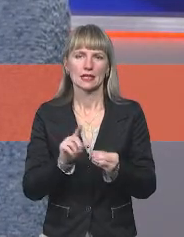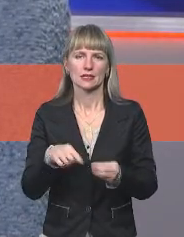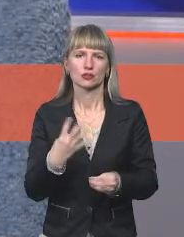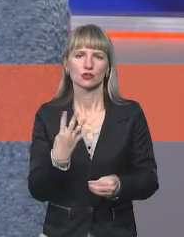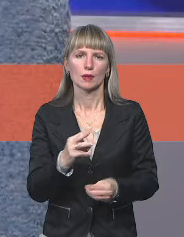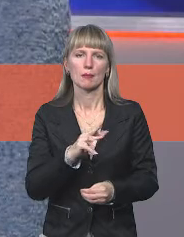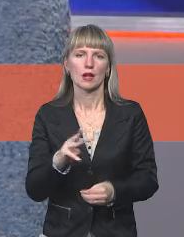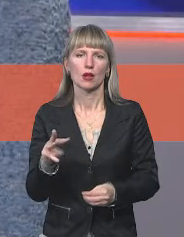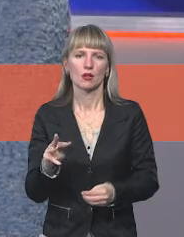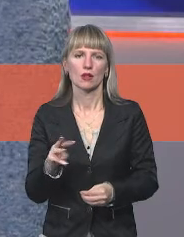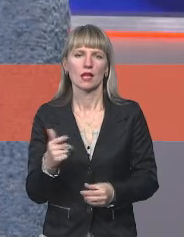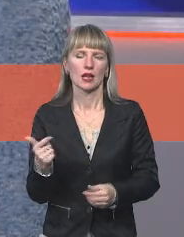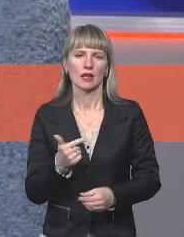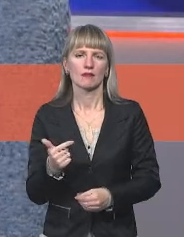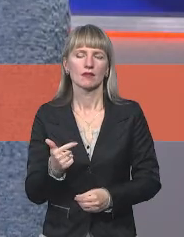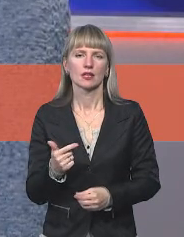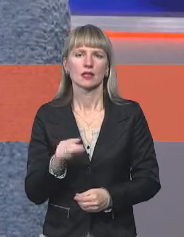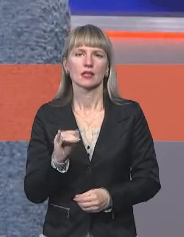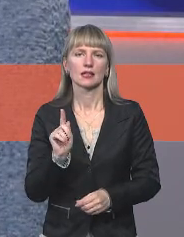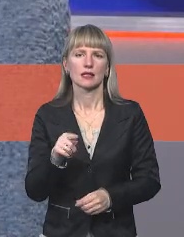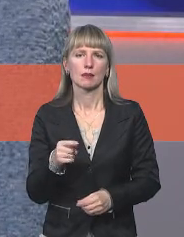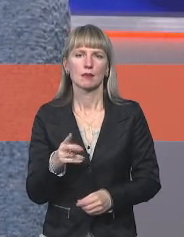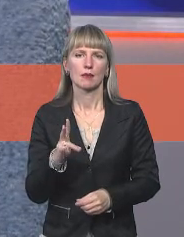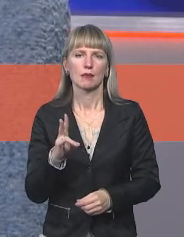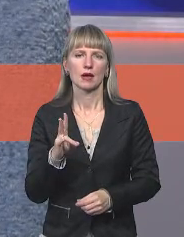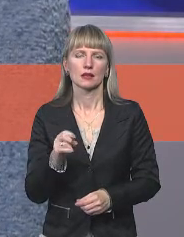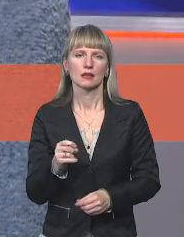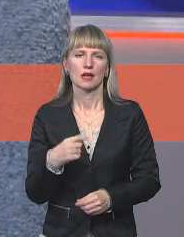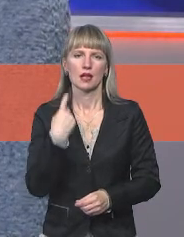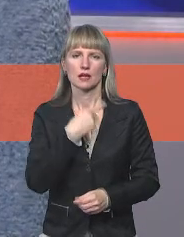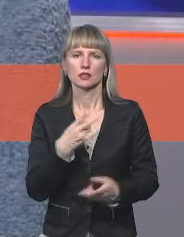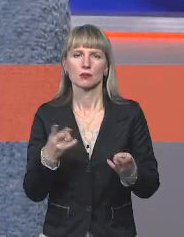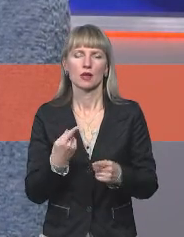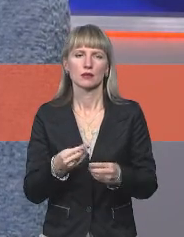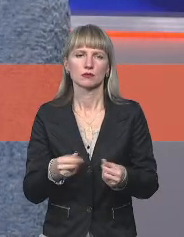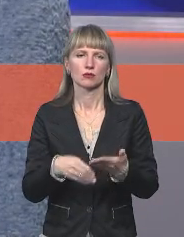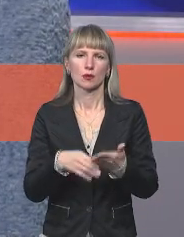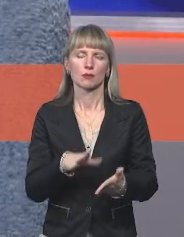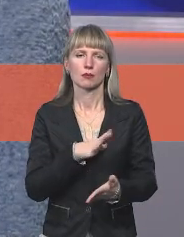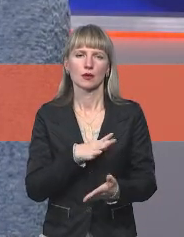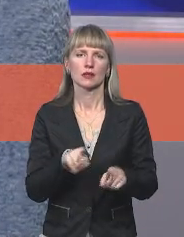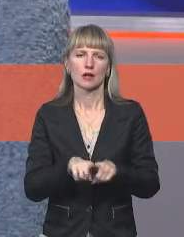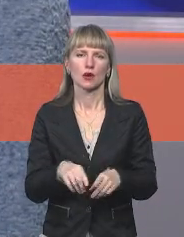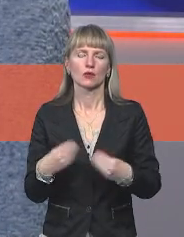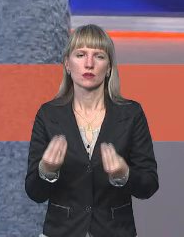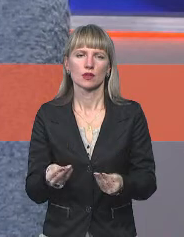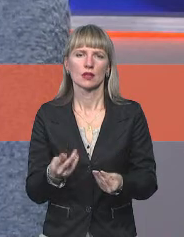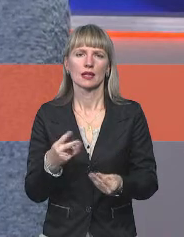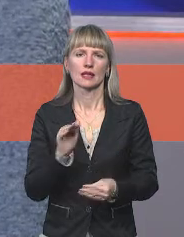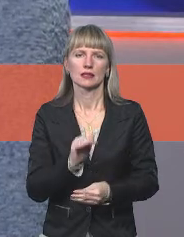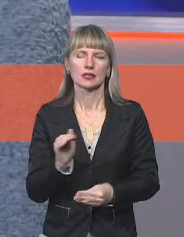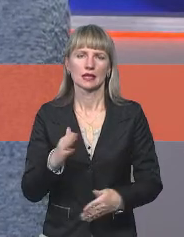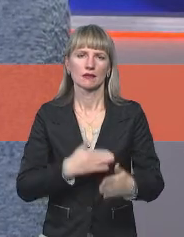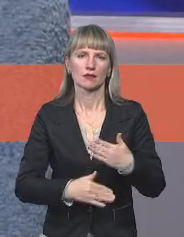10,4 мільйонів гривень. І там на з особливими потребами з цих субвенцій було також виділено для дітей з